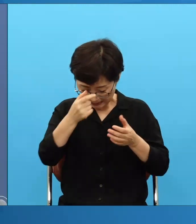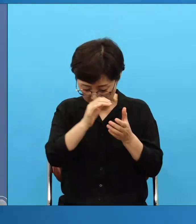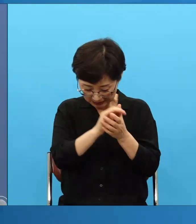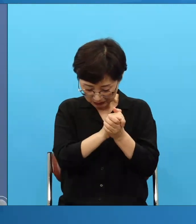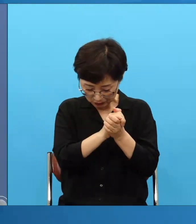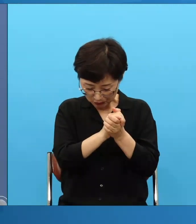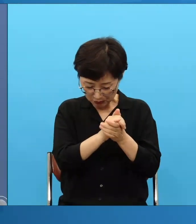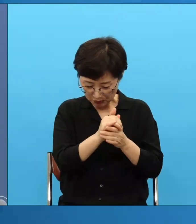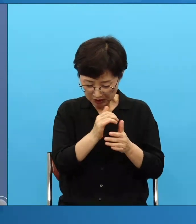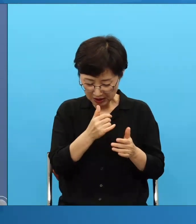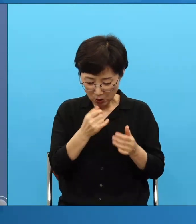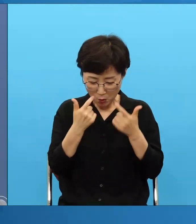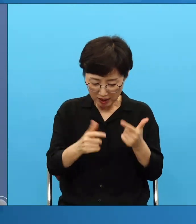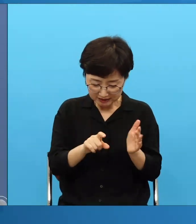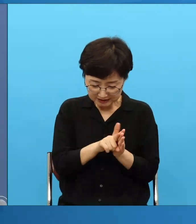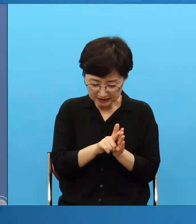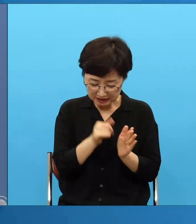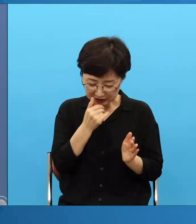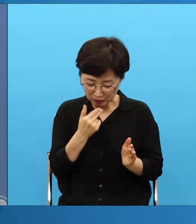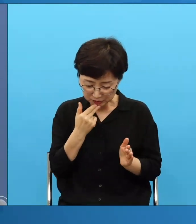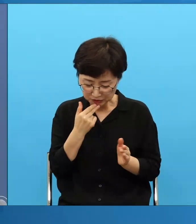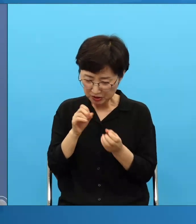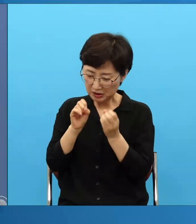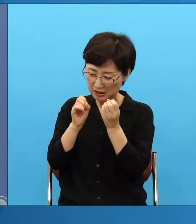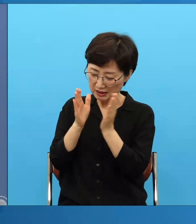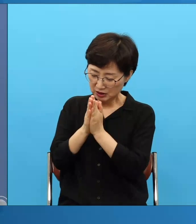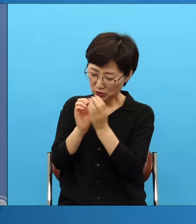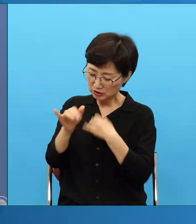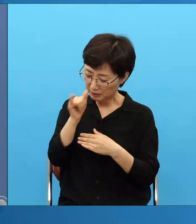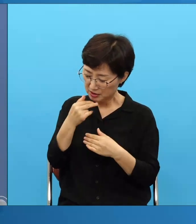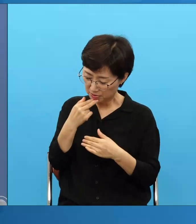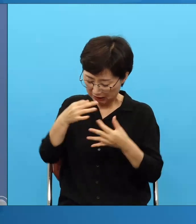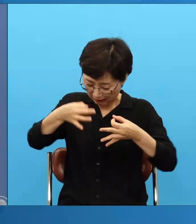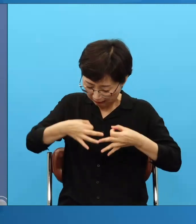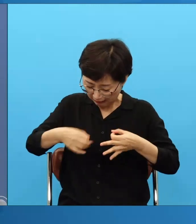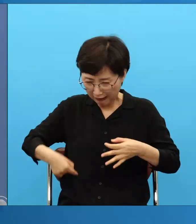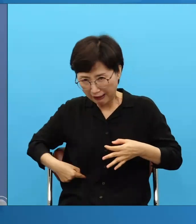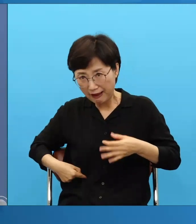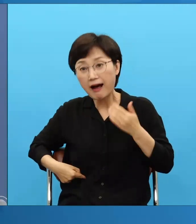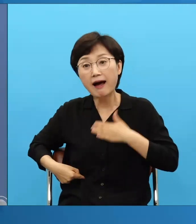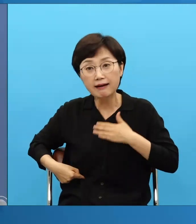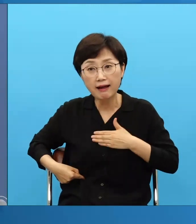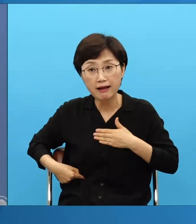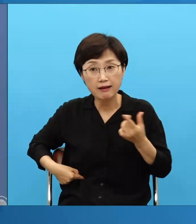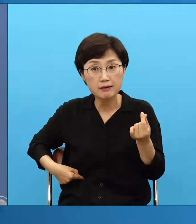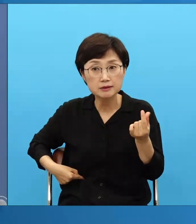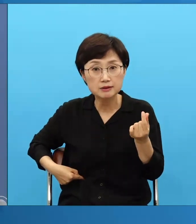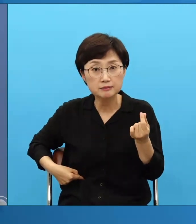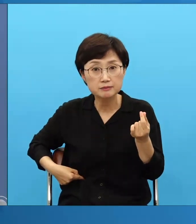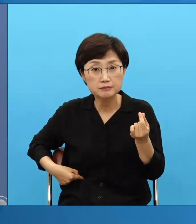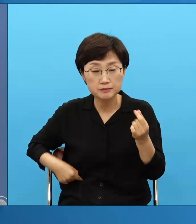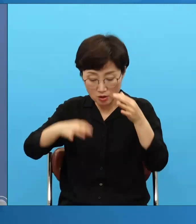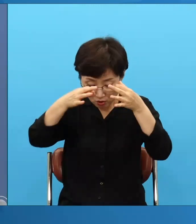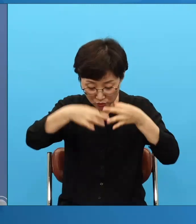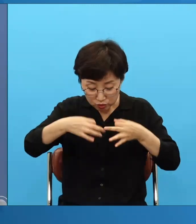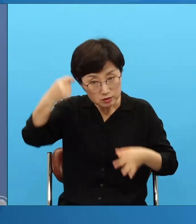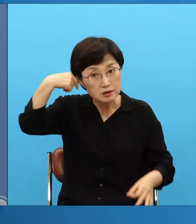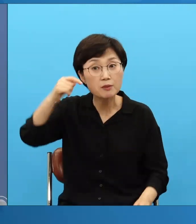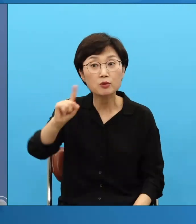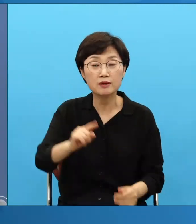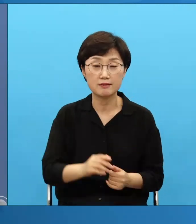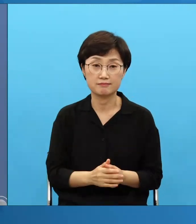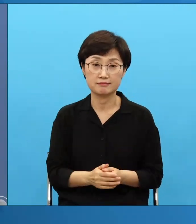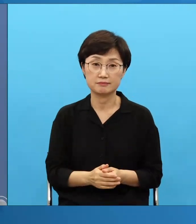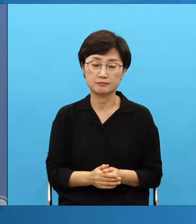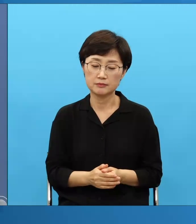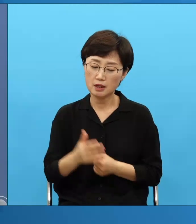내가 압니다. You know if you have the assurance 그거부터 of 찾아내야 prayer 돼요. or answers. You have to find that first. 여러분 어떻습니까? 내가